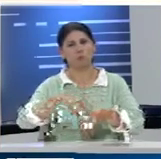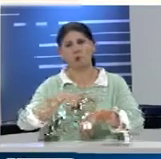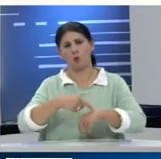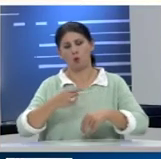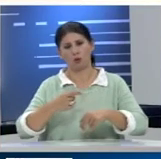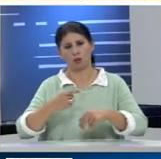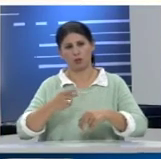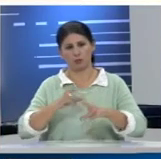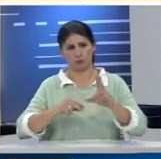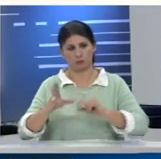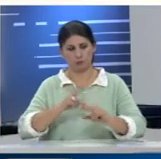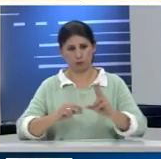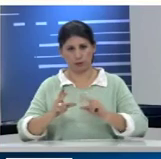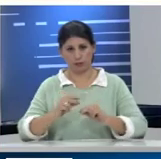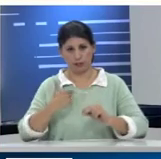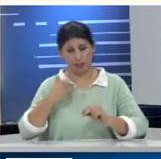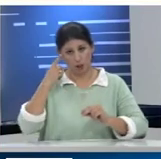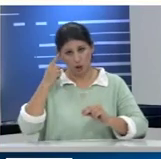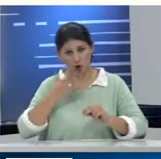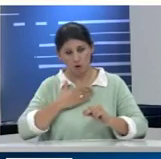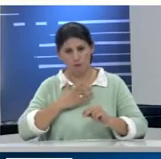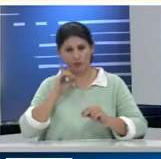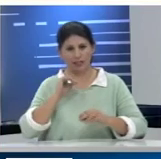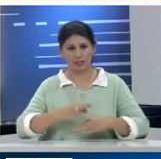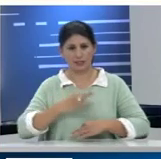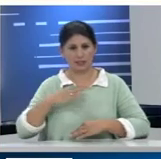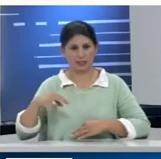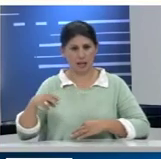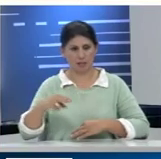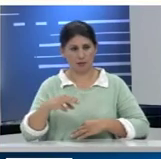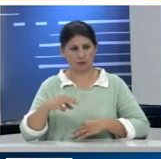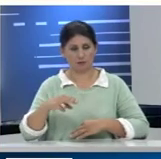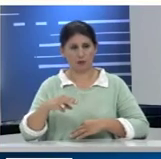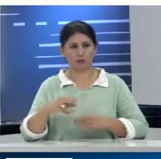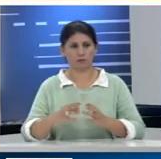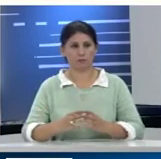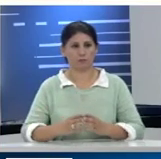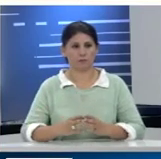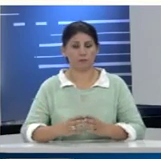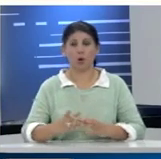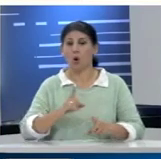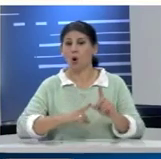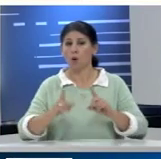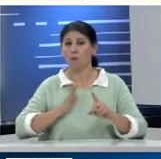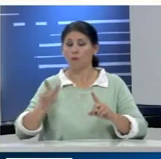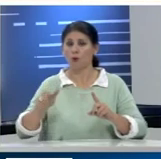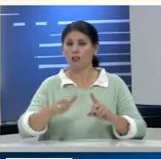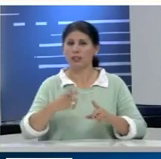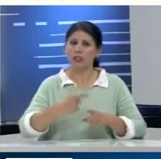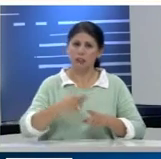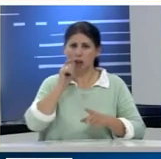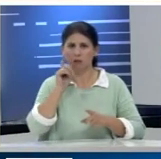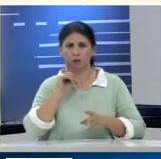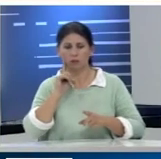συνεδρίαση. Η γνώμη μου, κυρίες και κύριοι συνάδελφοι, είναι ότι όσοι πολίτες, Ελληνίδες και Έλληνες,